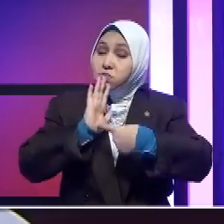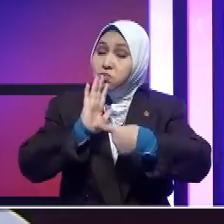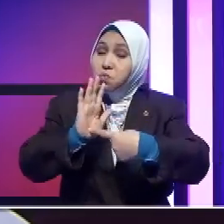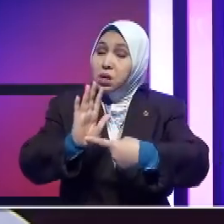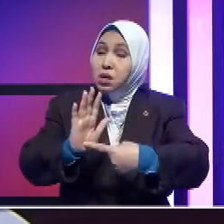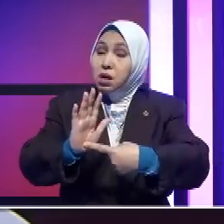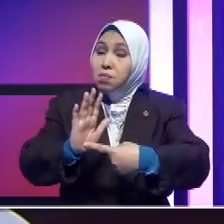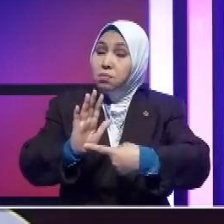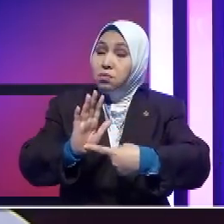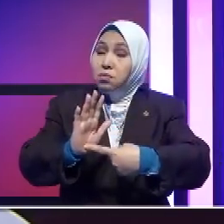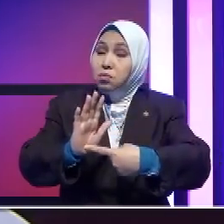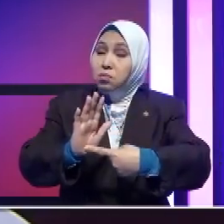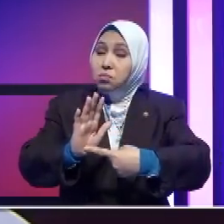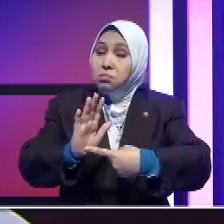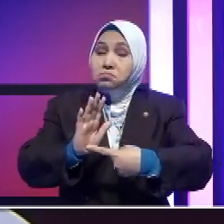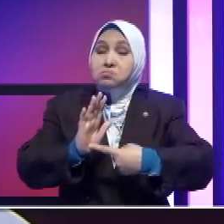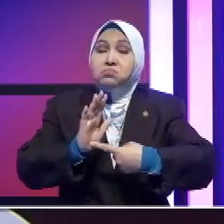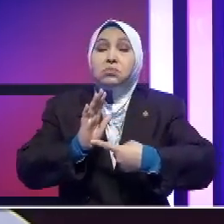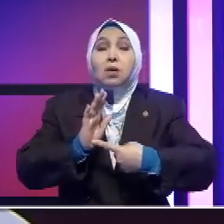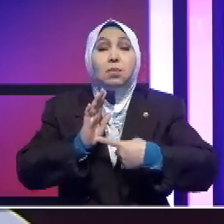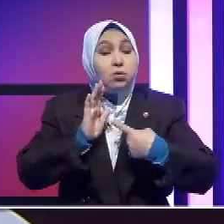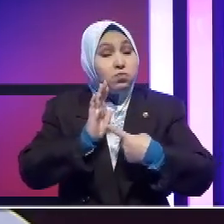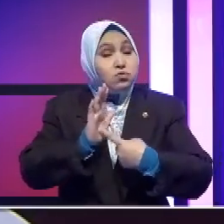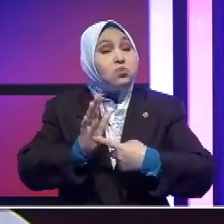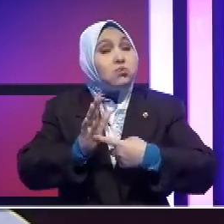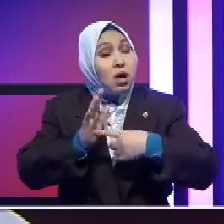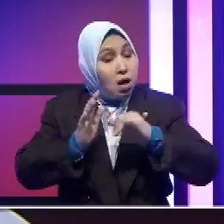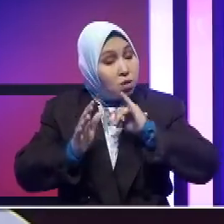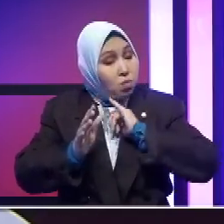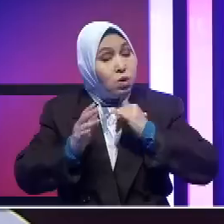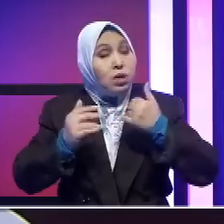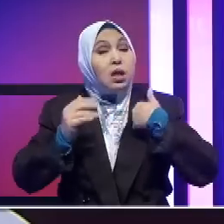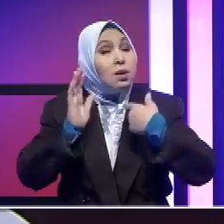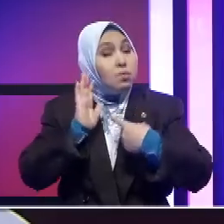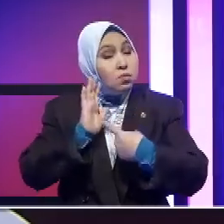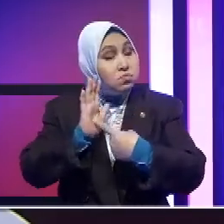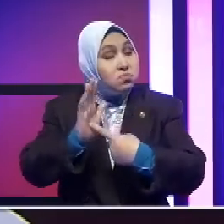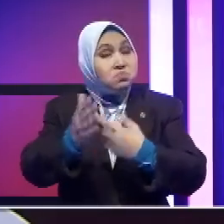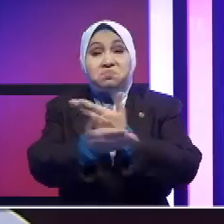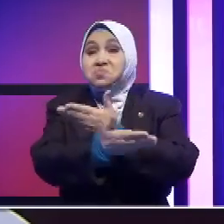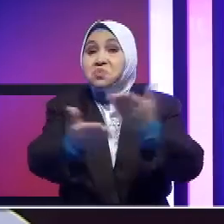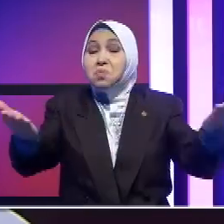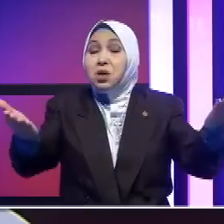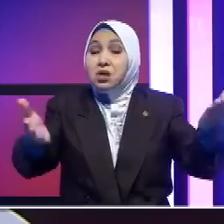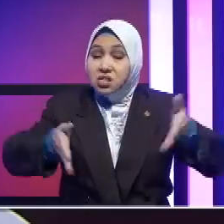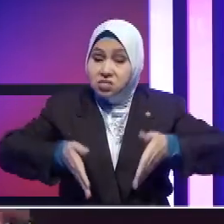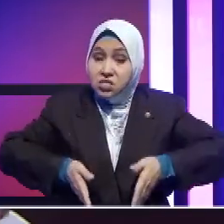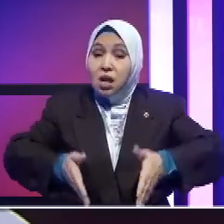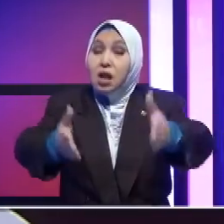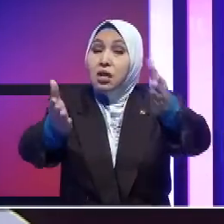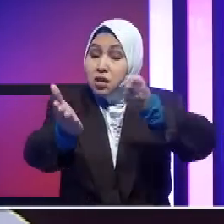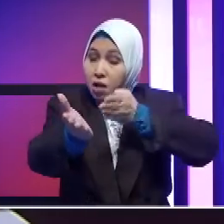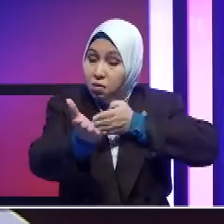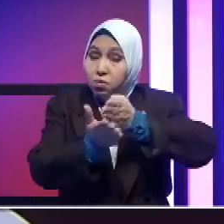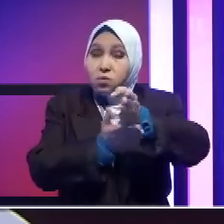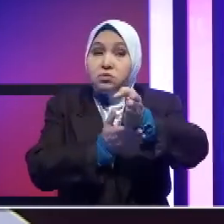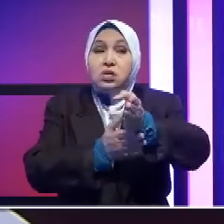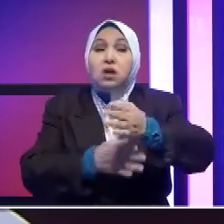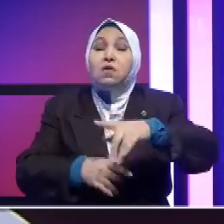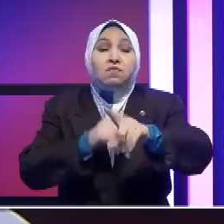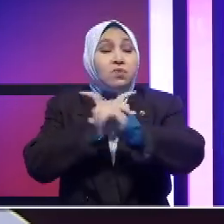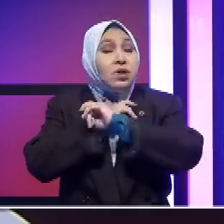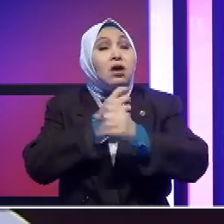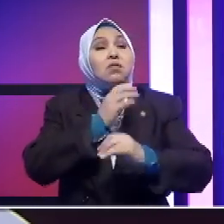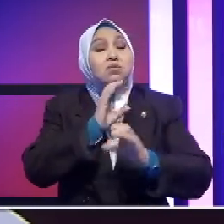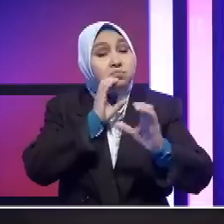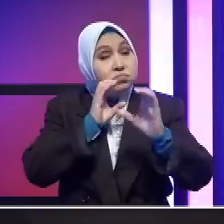kamu sabilar rasyad, ya, bahawa aku ini menunjuk kamu semua kepada jalan yang lurus. Ini Firaun cakap, Ustaz, ya. Firaun